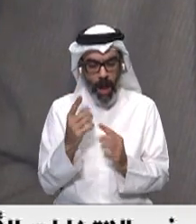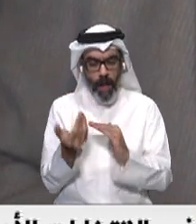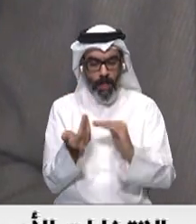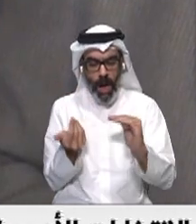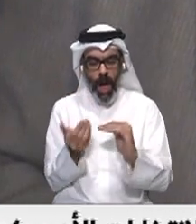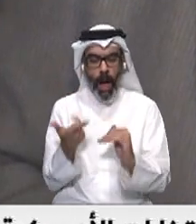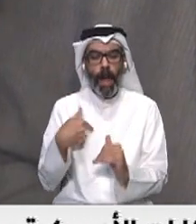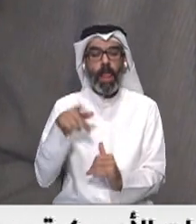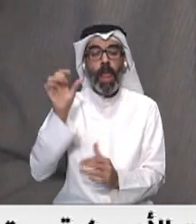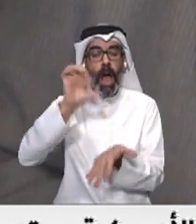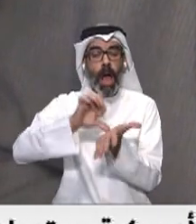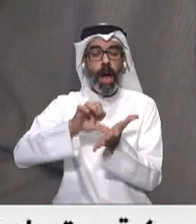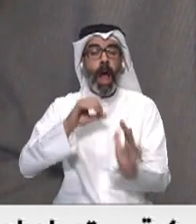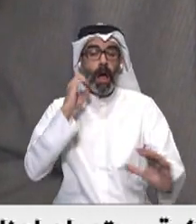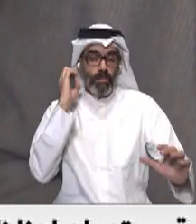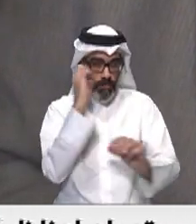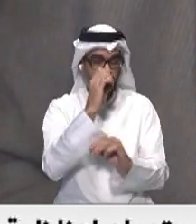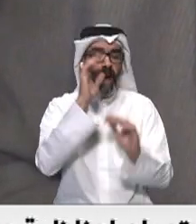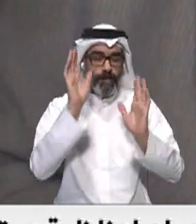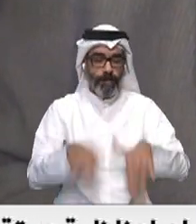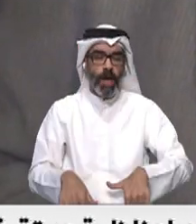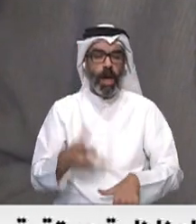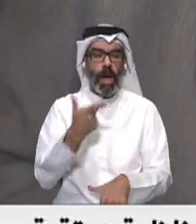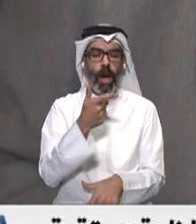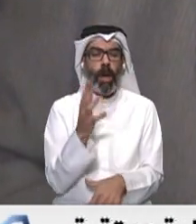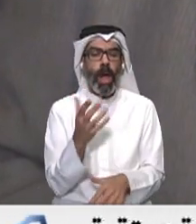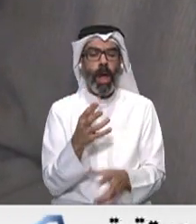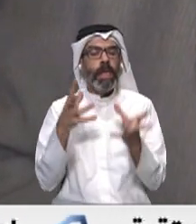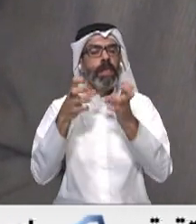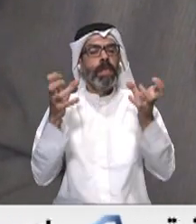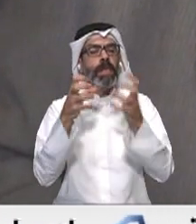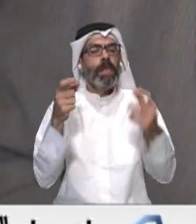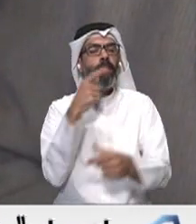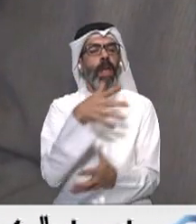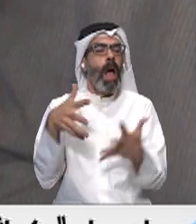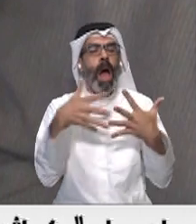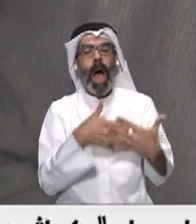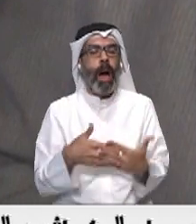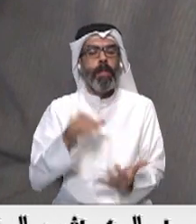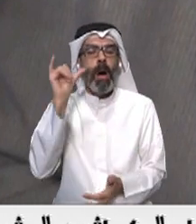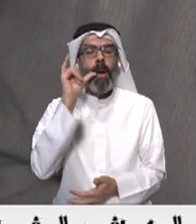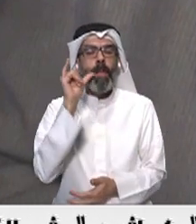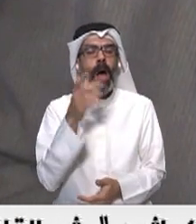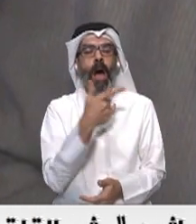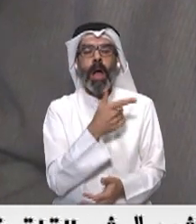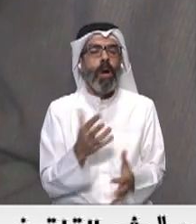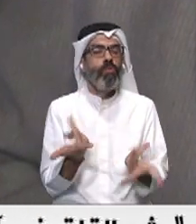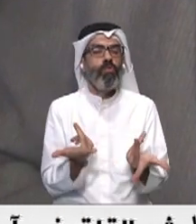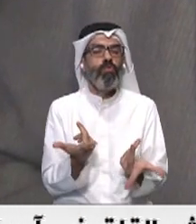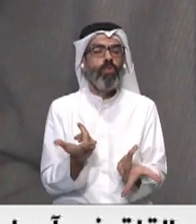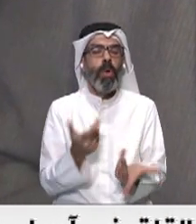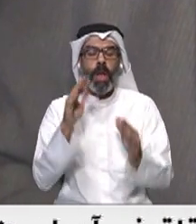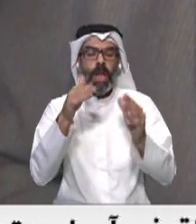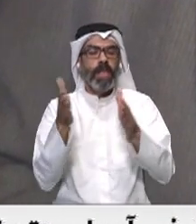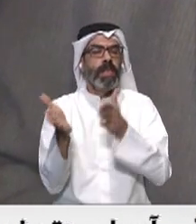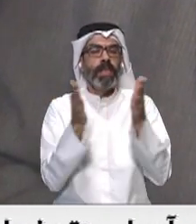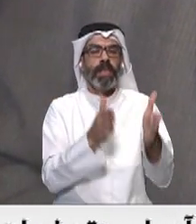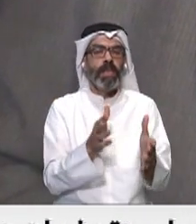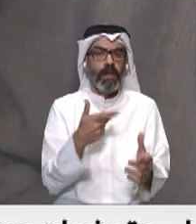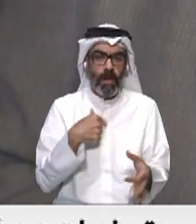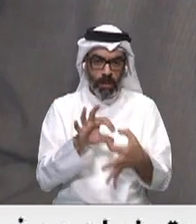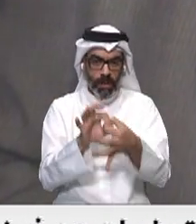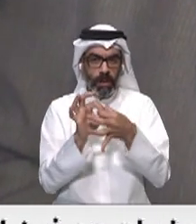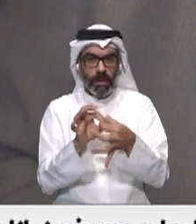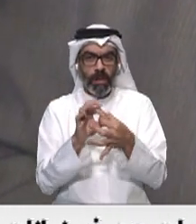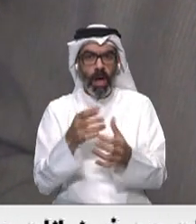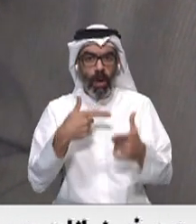بساعه على الاقل كيف جاءت التفسيرات الامريكيه والبريطانيه لما جرى طبقا للبيان التنسيقي الذي